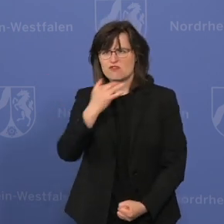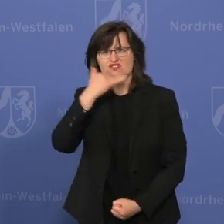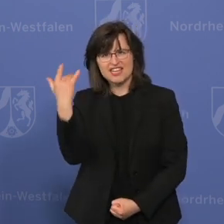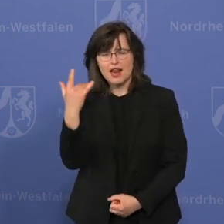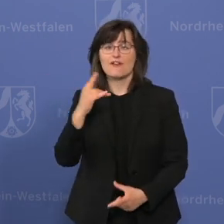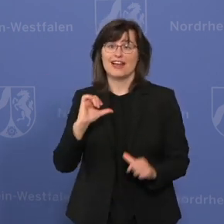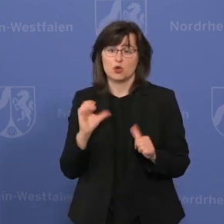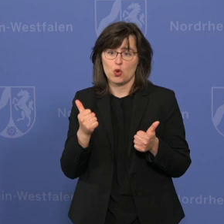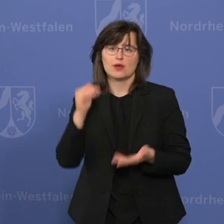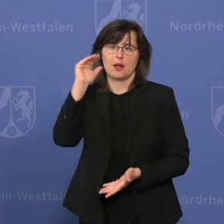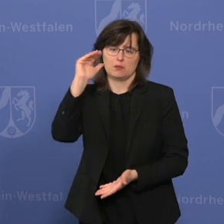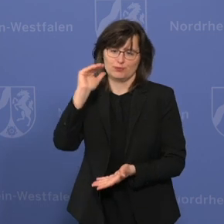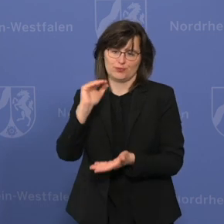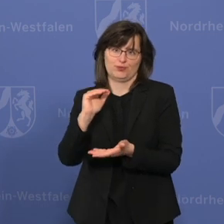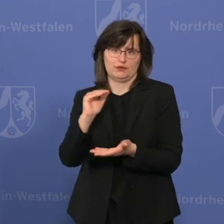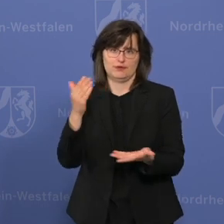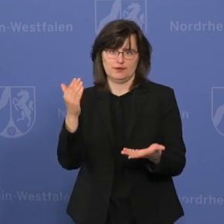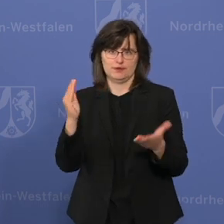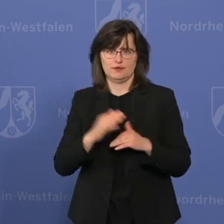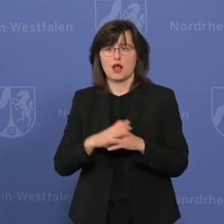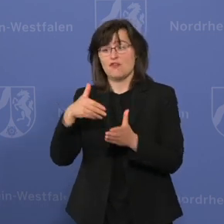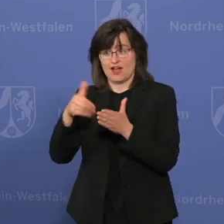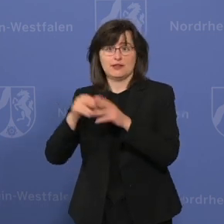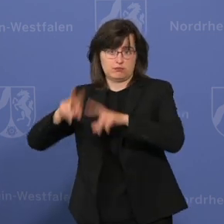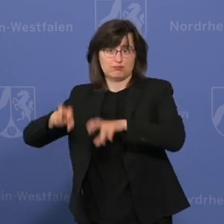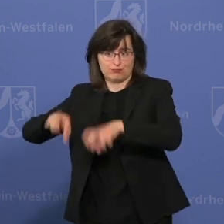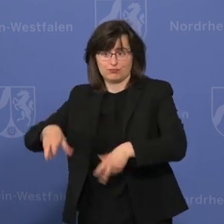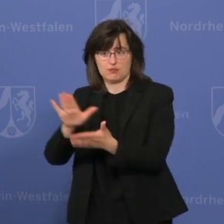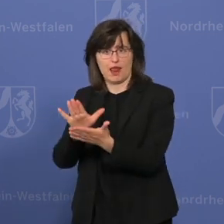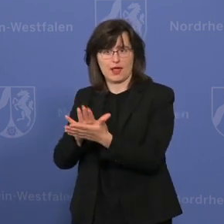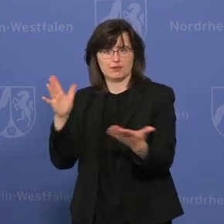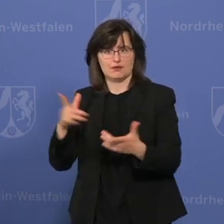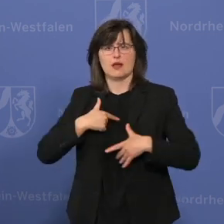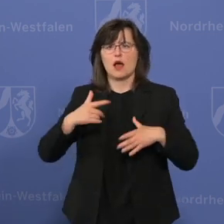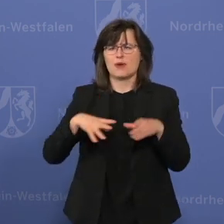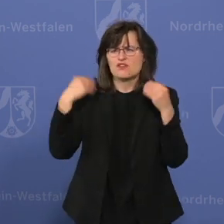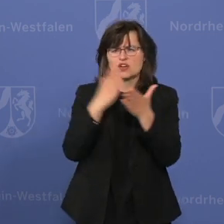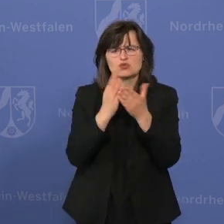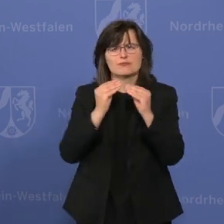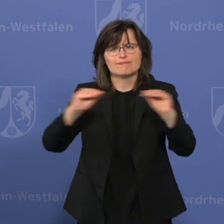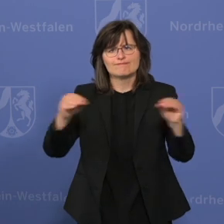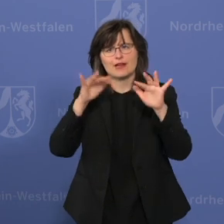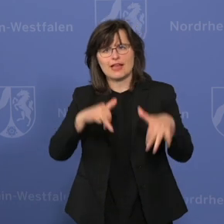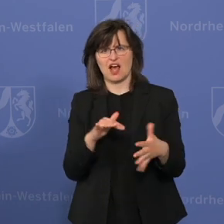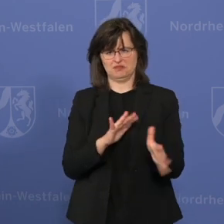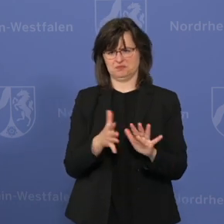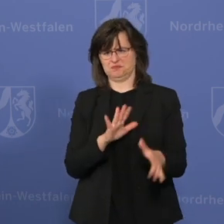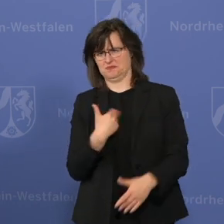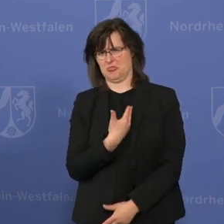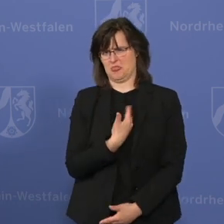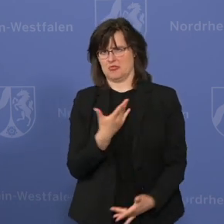Aber weitere Ermittlungen werden stattfinden. Wir hatten ja auch früh gesagt, dass man eben auch Zweifelsfälle hat, die anderen Subventionsbetrug